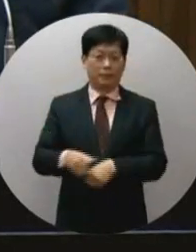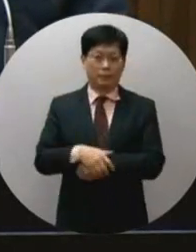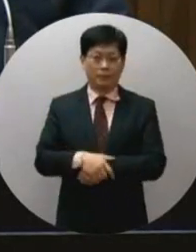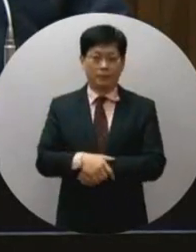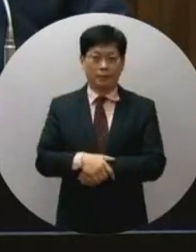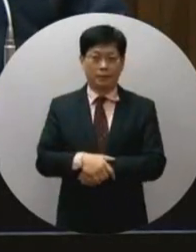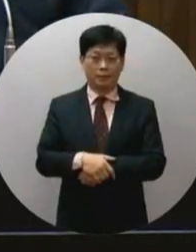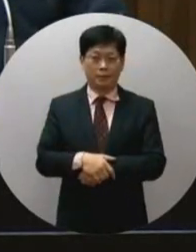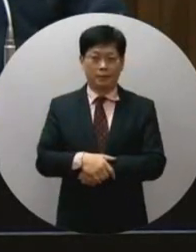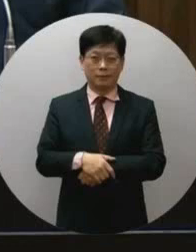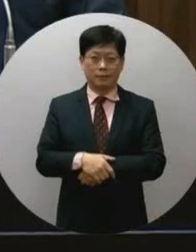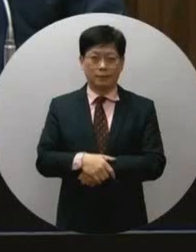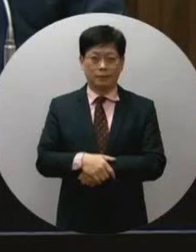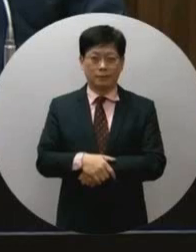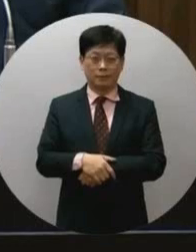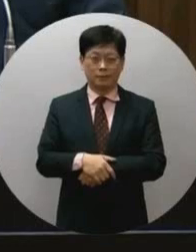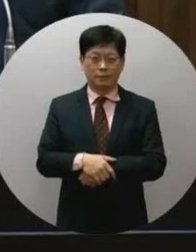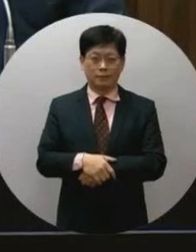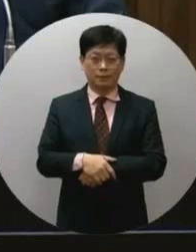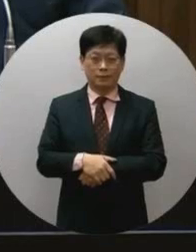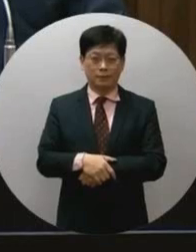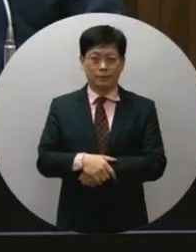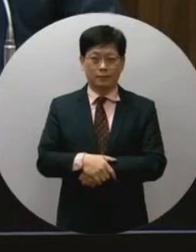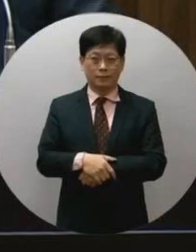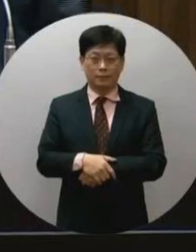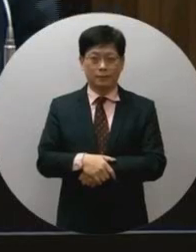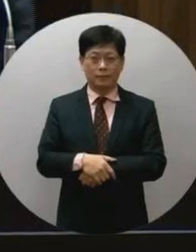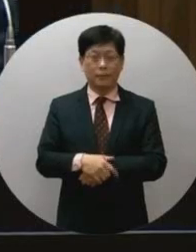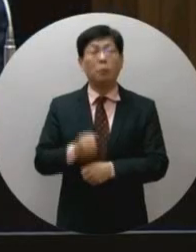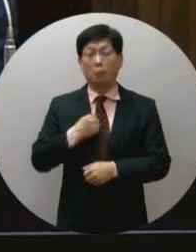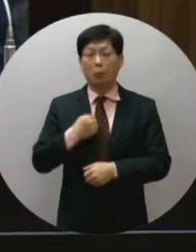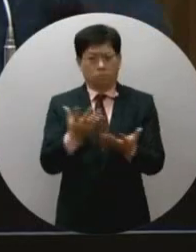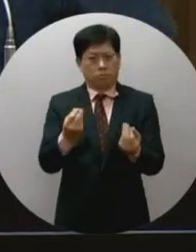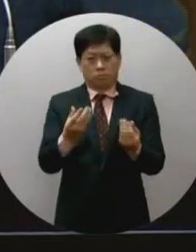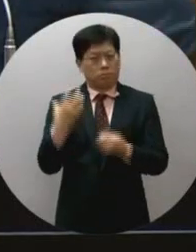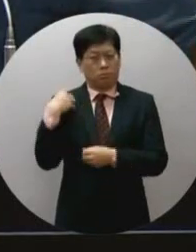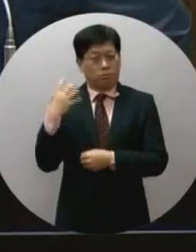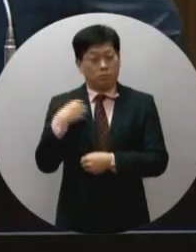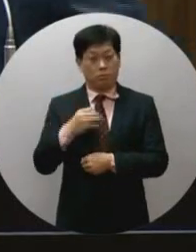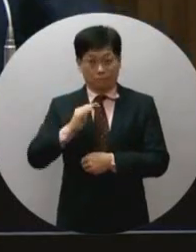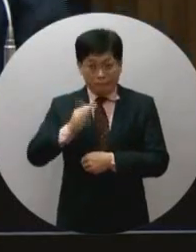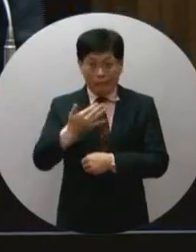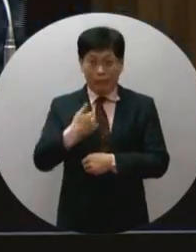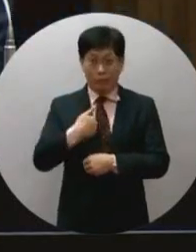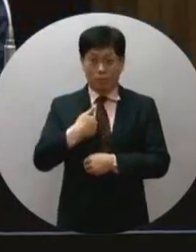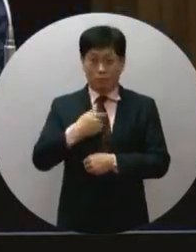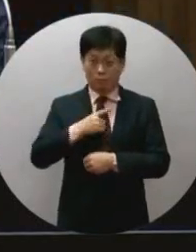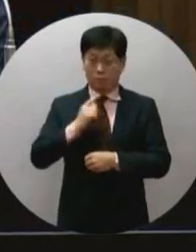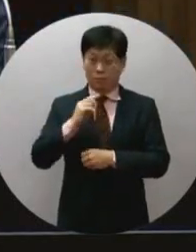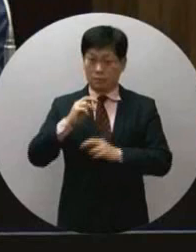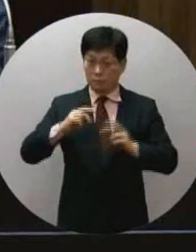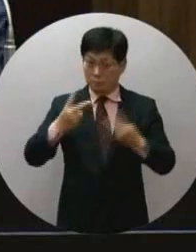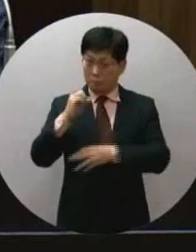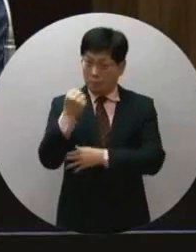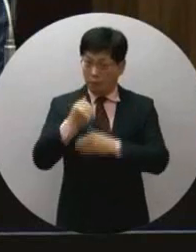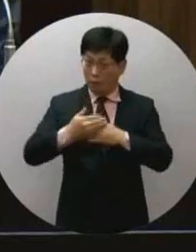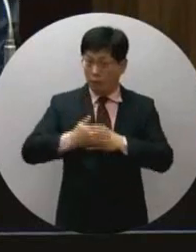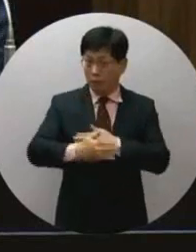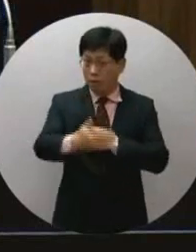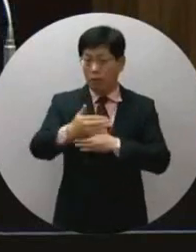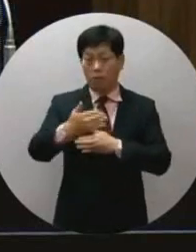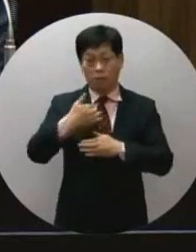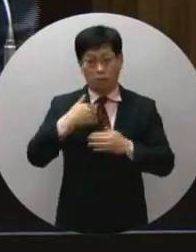清德原来的角色是什么？赖清德之所以接行政院院长的时候，是民进党当时蔡英文的民调非常非常低的时